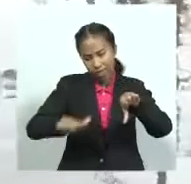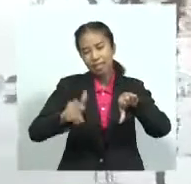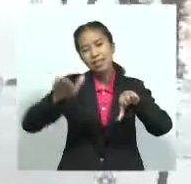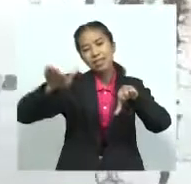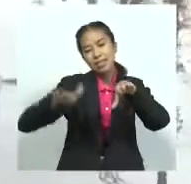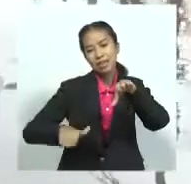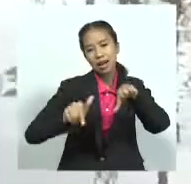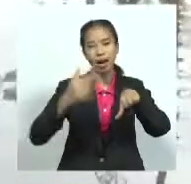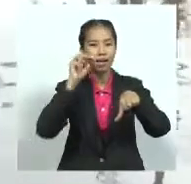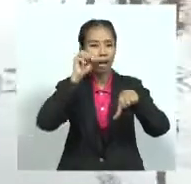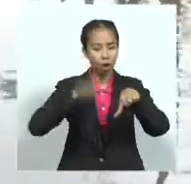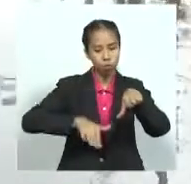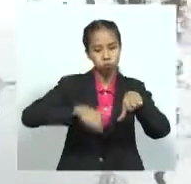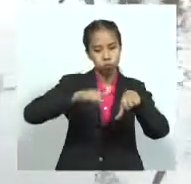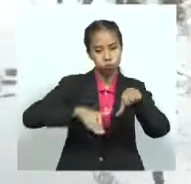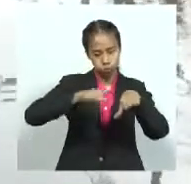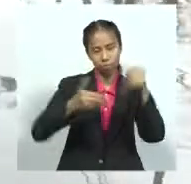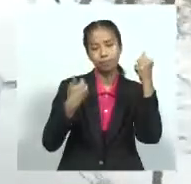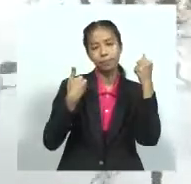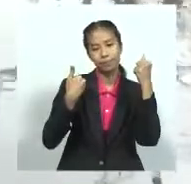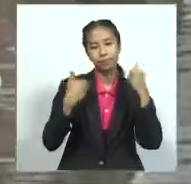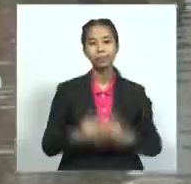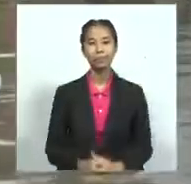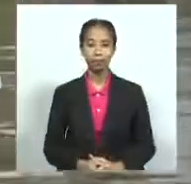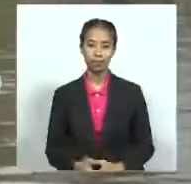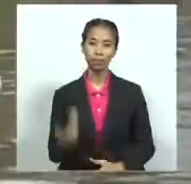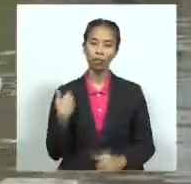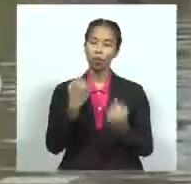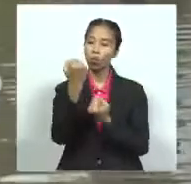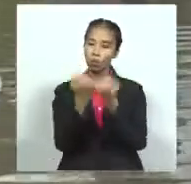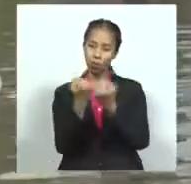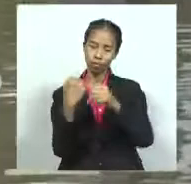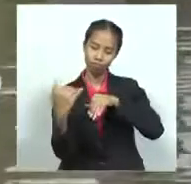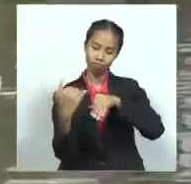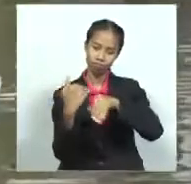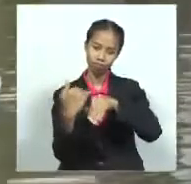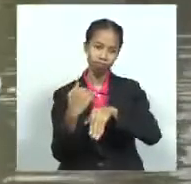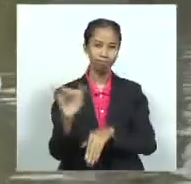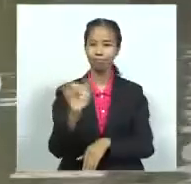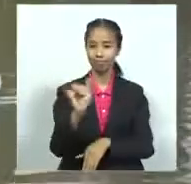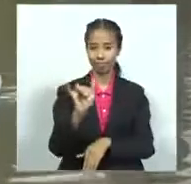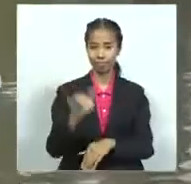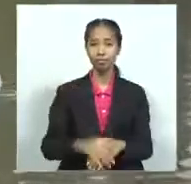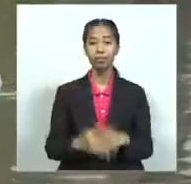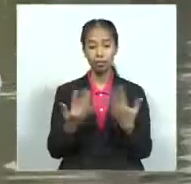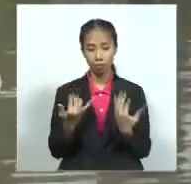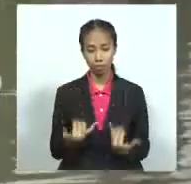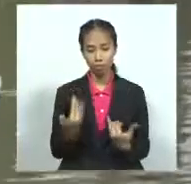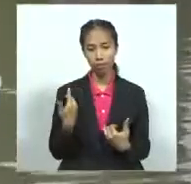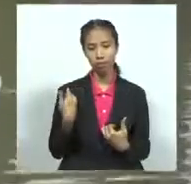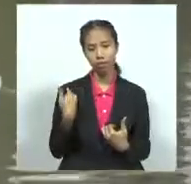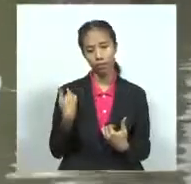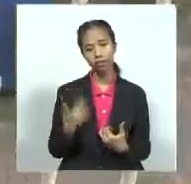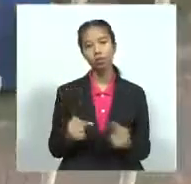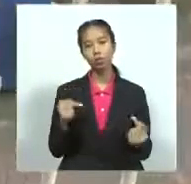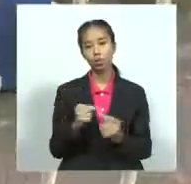มและบ่อซับค่ะที่ยังคงมีระดับน้ำสูงอยู่นะคะรถยังไม่สามารถสัญจรไปมาในซอยได้โดยเทศบาลนครศรี